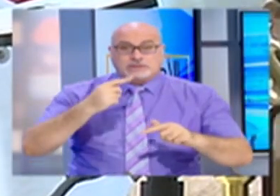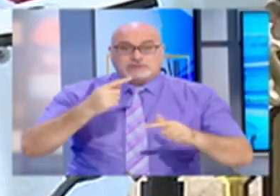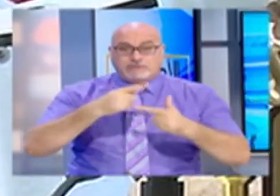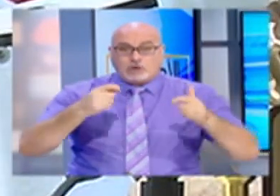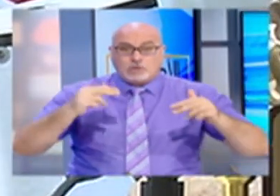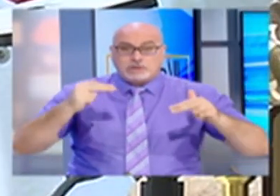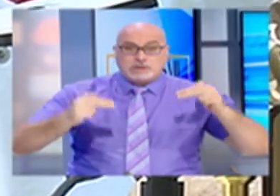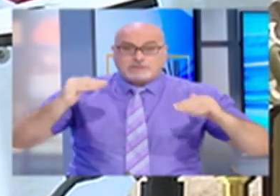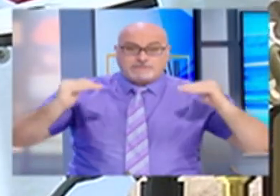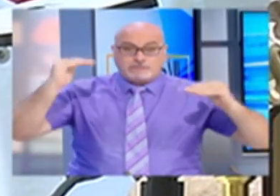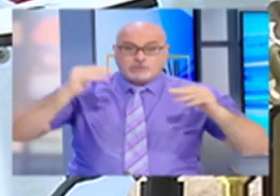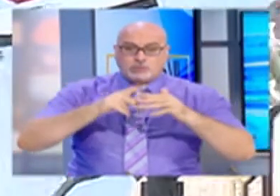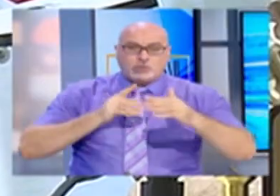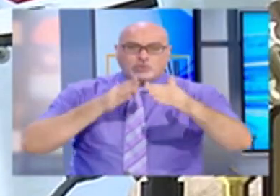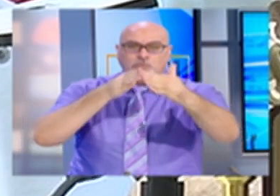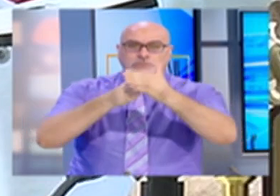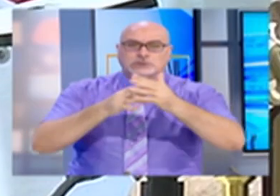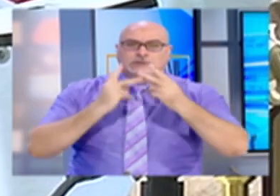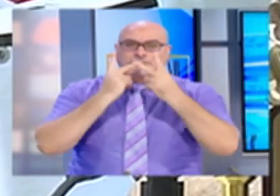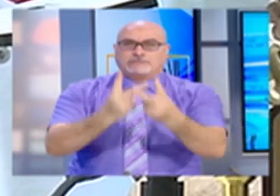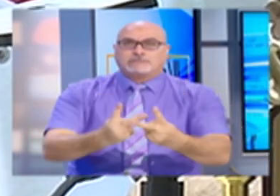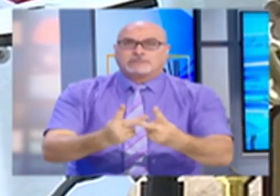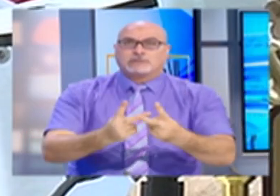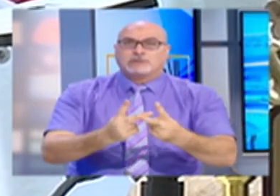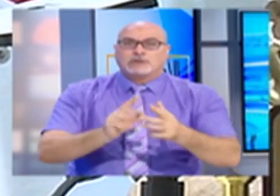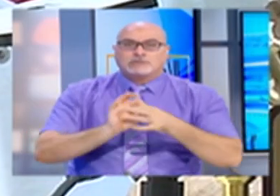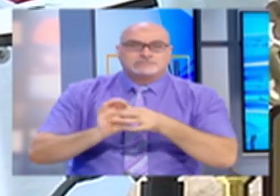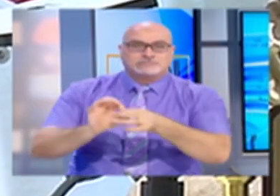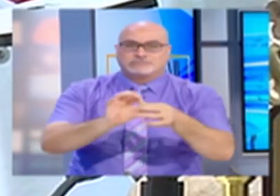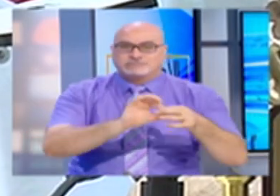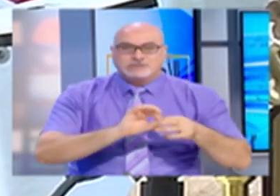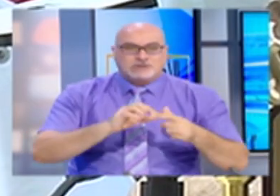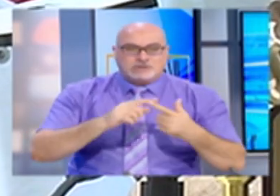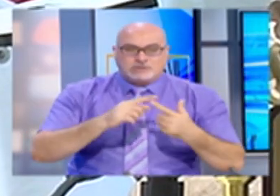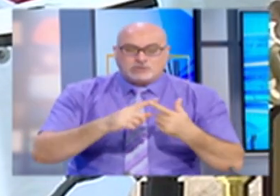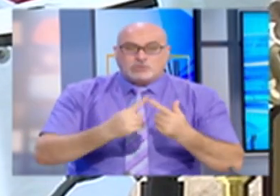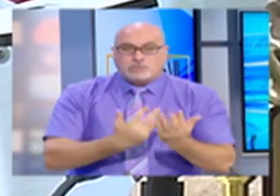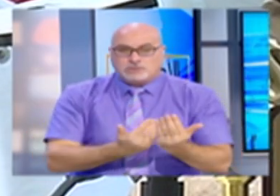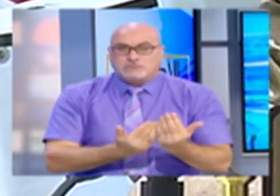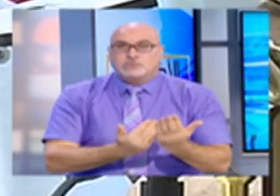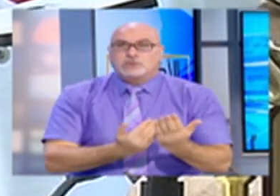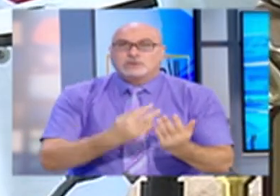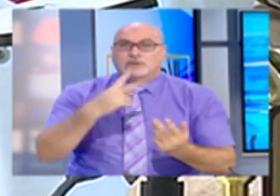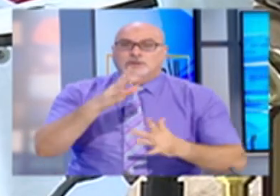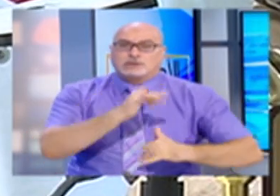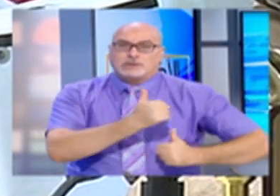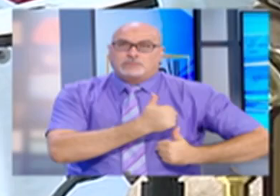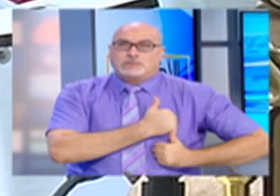أجل الوصول إلى ما ينسجم مع تحقيق تطلعات